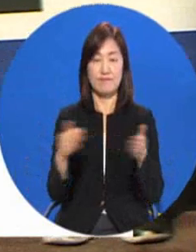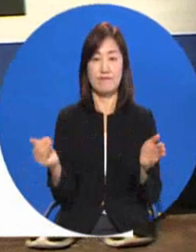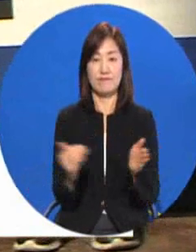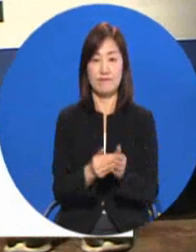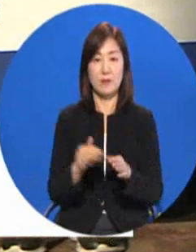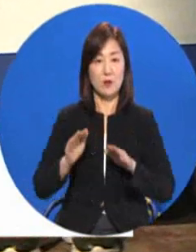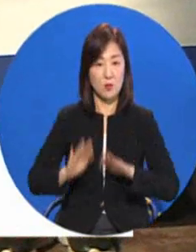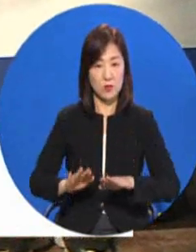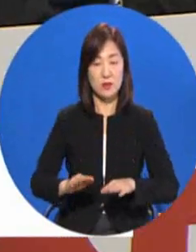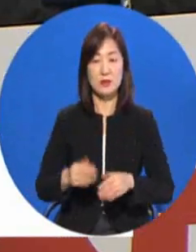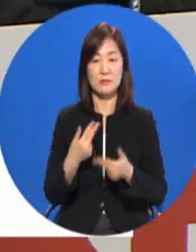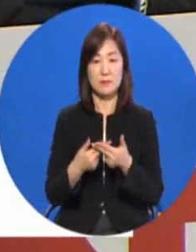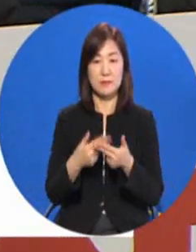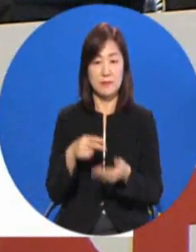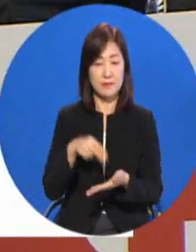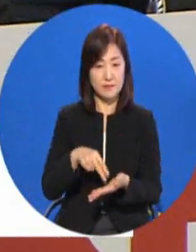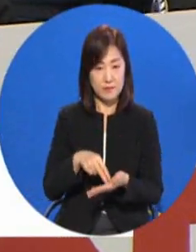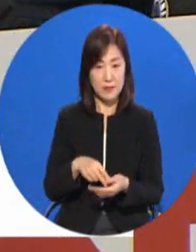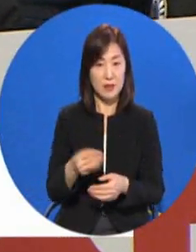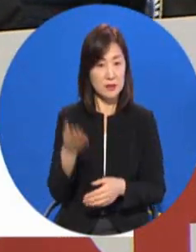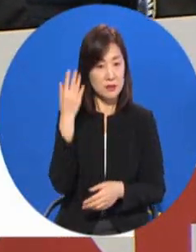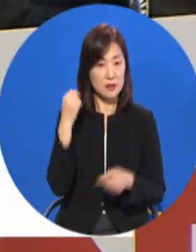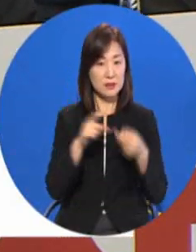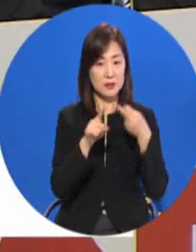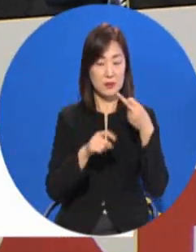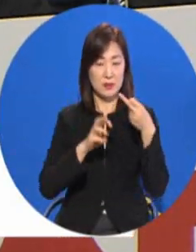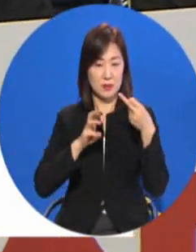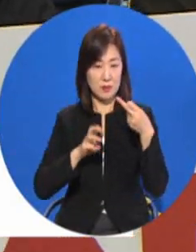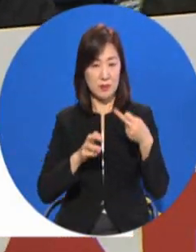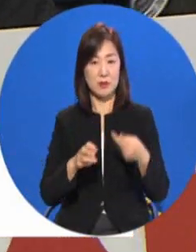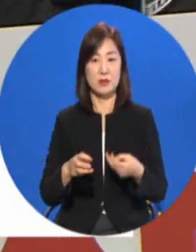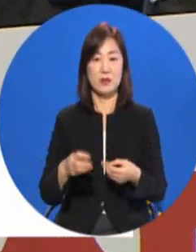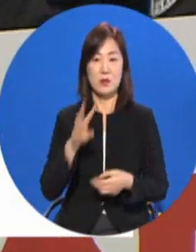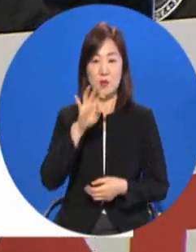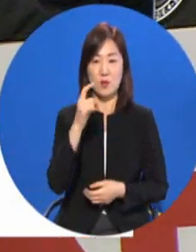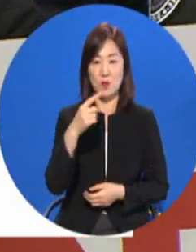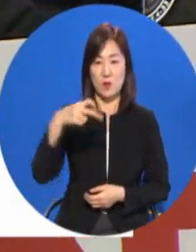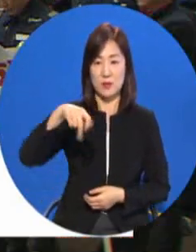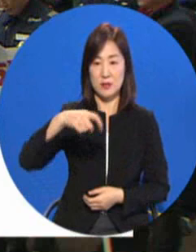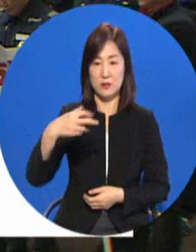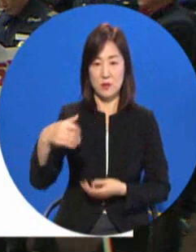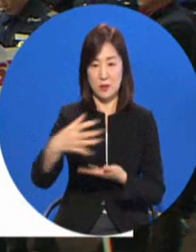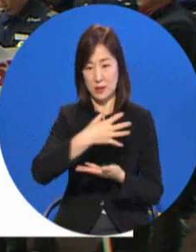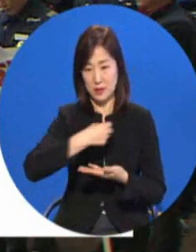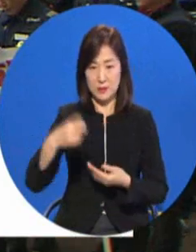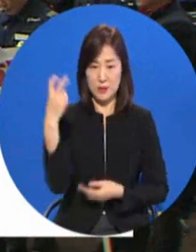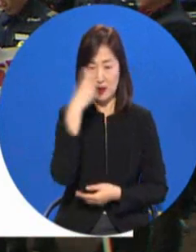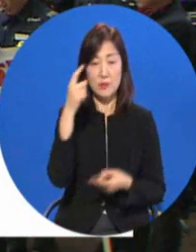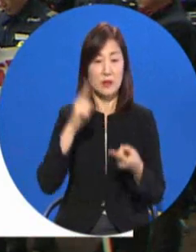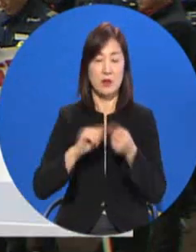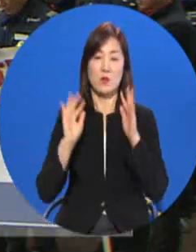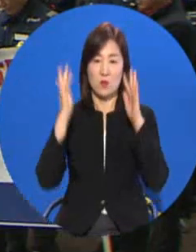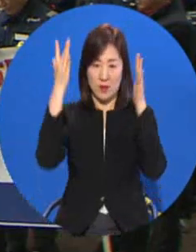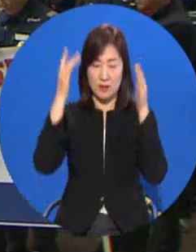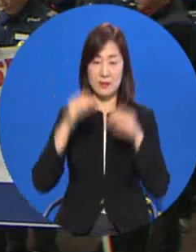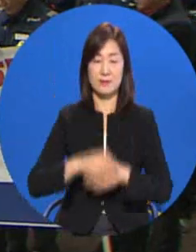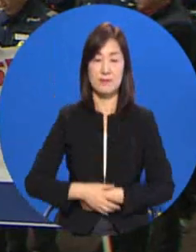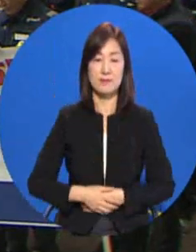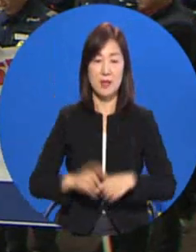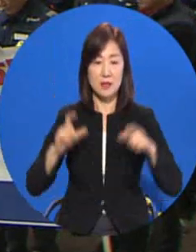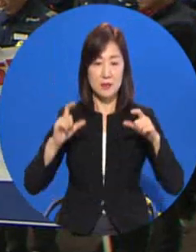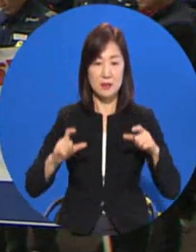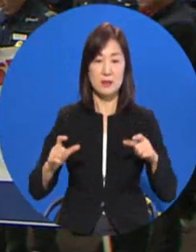노조는 또 지난달 30일 노동부가 포스코를 압수수색한 것에 대해 판 영에 뜻을 밝히며 지역 노동